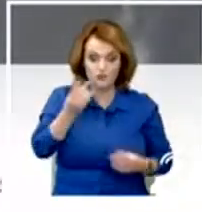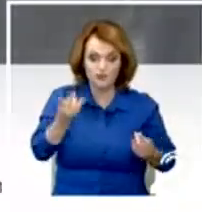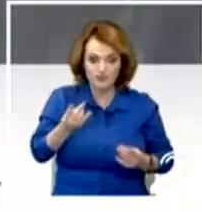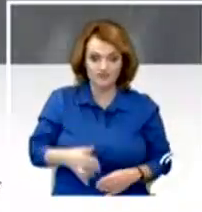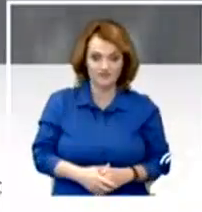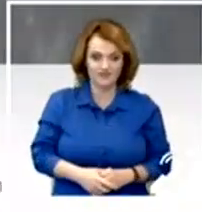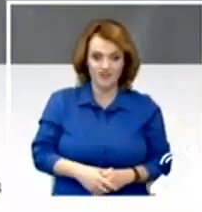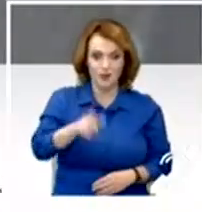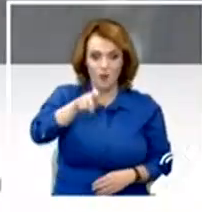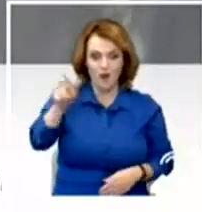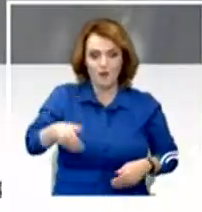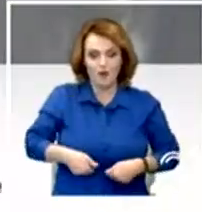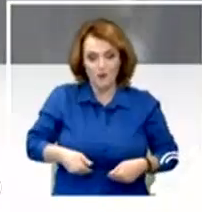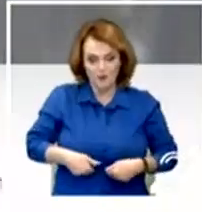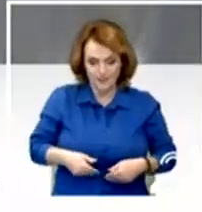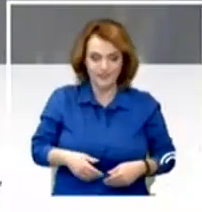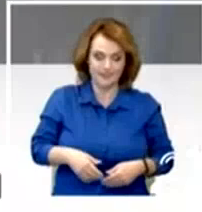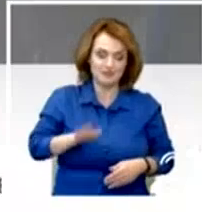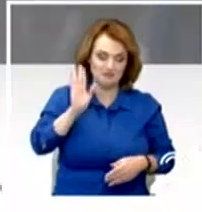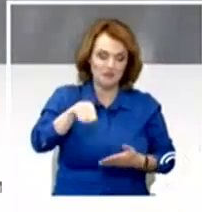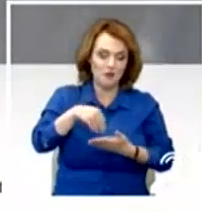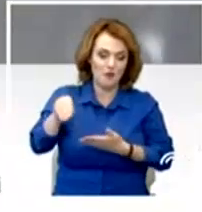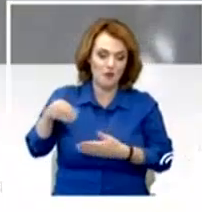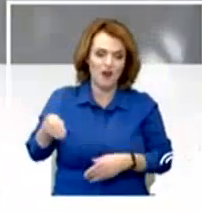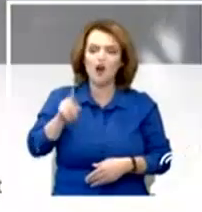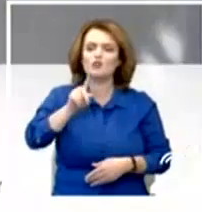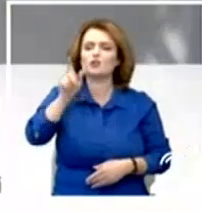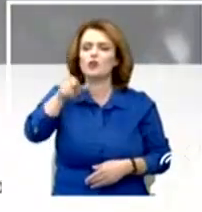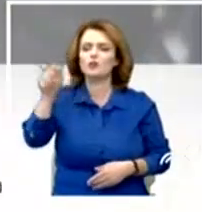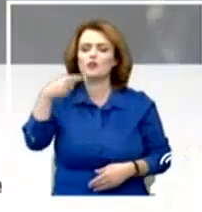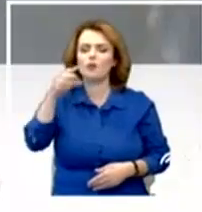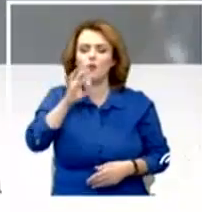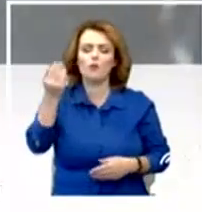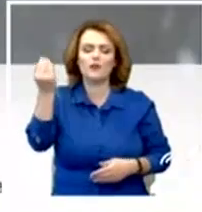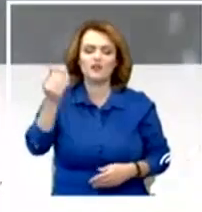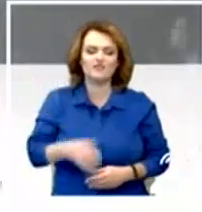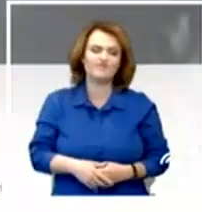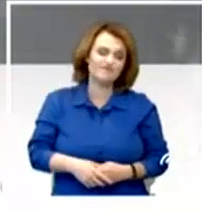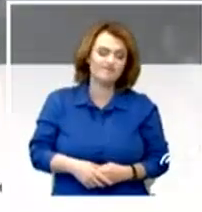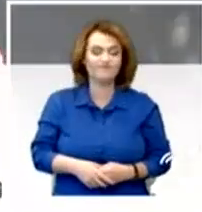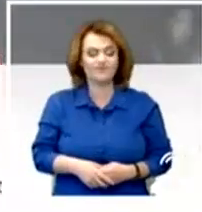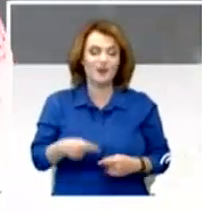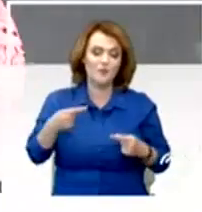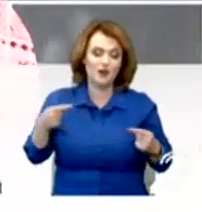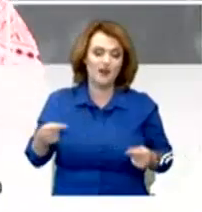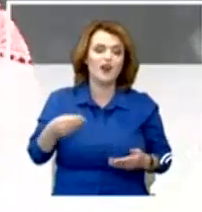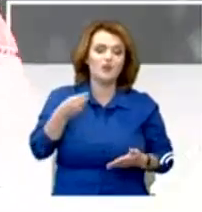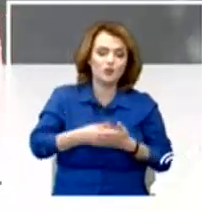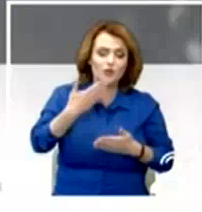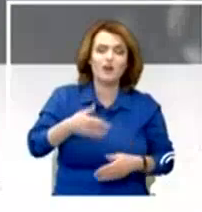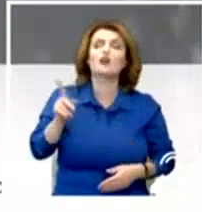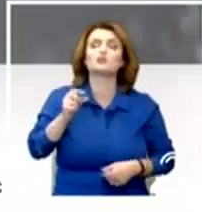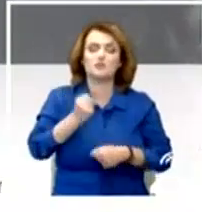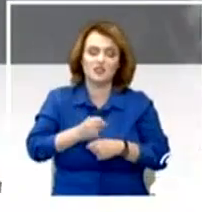O flămânzit deja, da. Ce spun oamenii despre prețuri? Sunt, cum să spuneți, scumpșoar, dar ce să